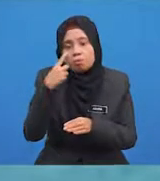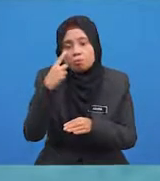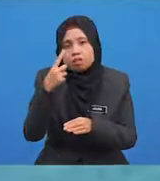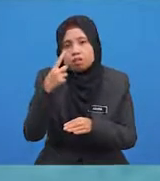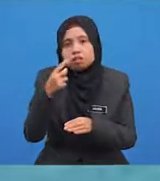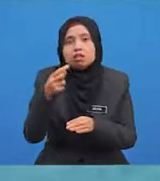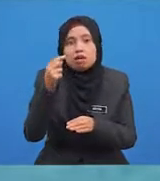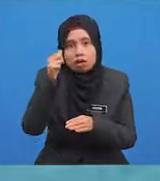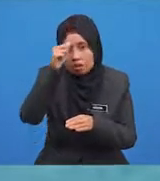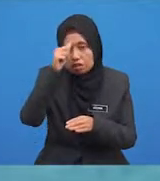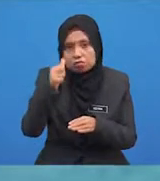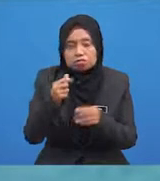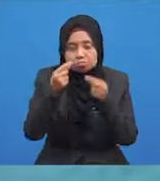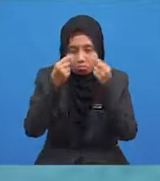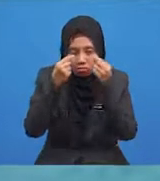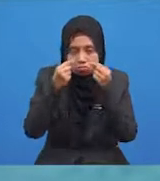ayah mula berkaca.